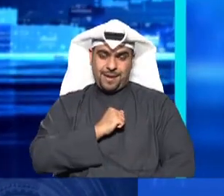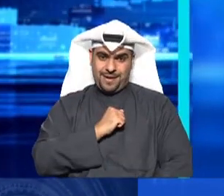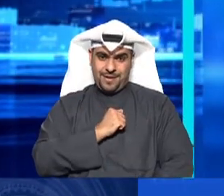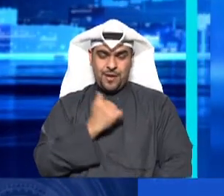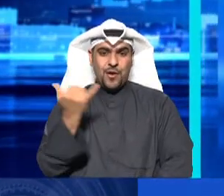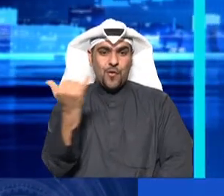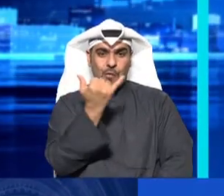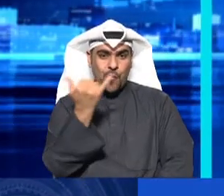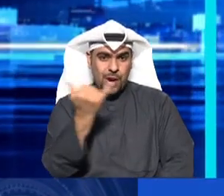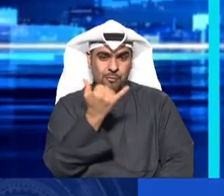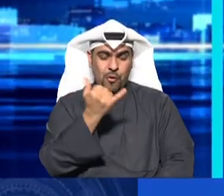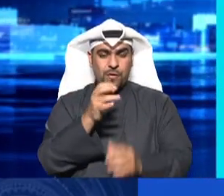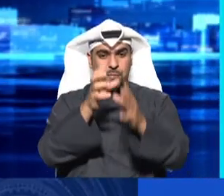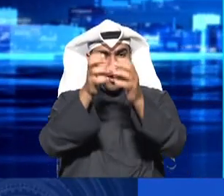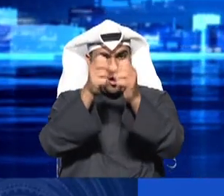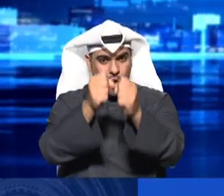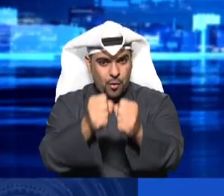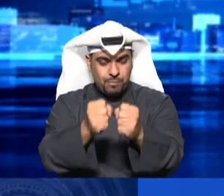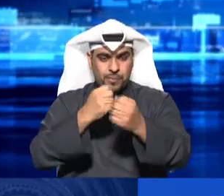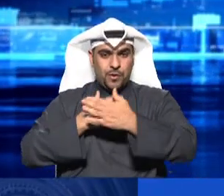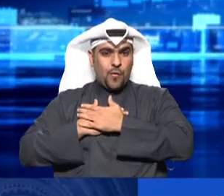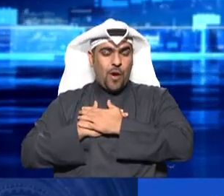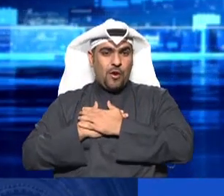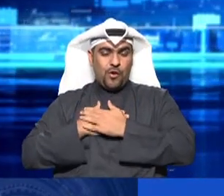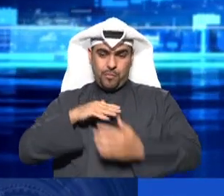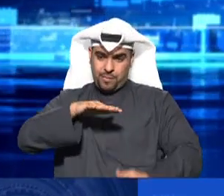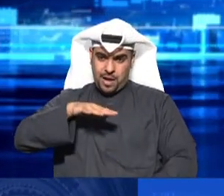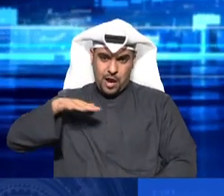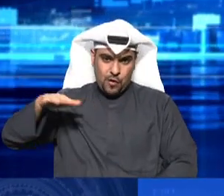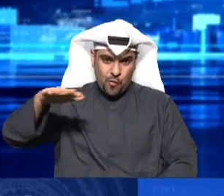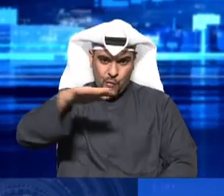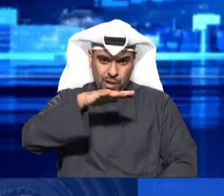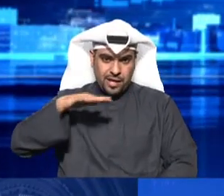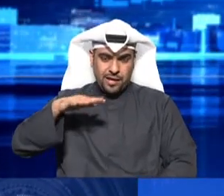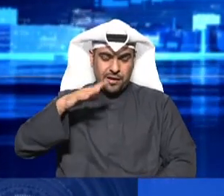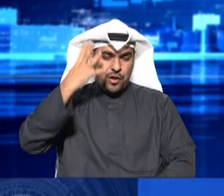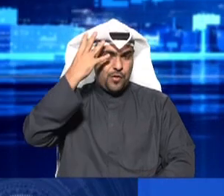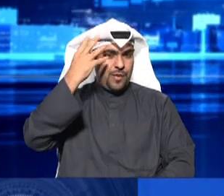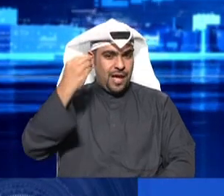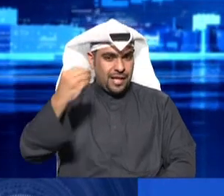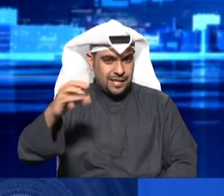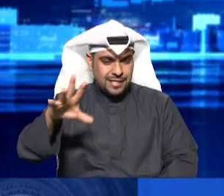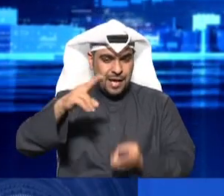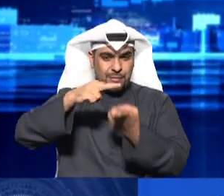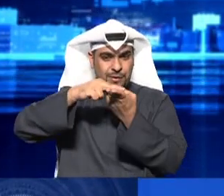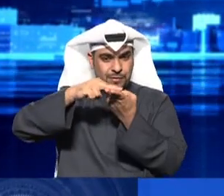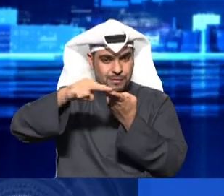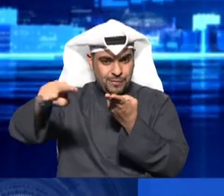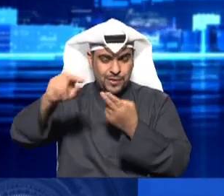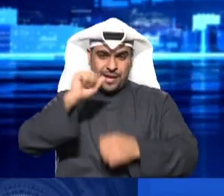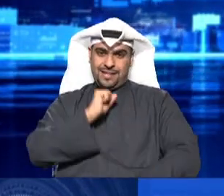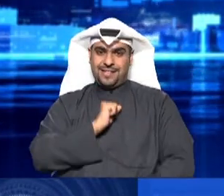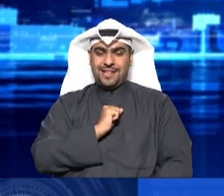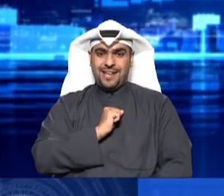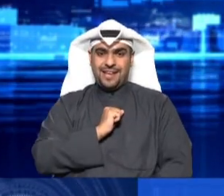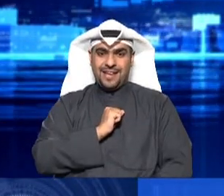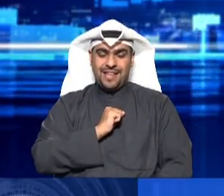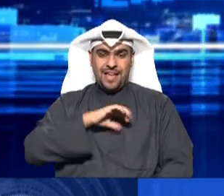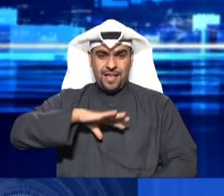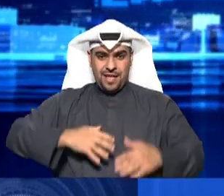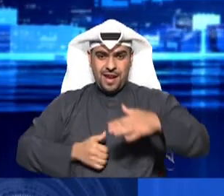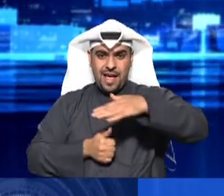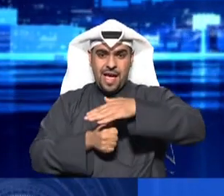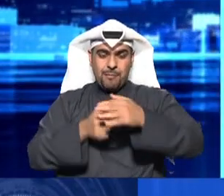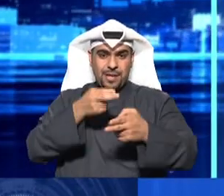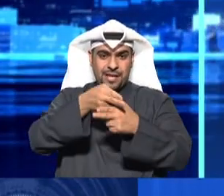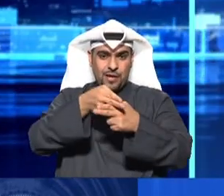والعطاء والمحبة والتسامح والإنسانية التي يتسم بها سموه حفظه الله ورعاه، رسخها